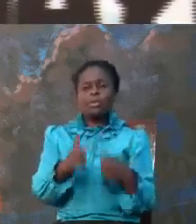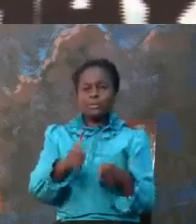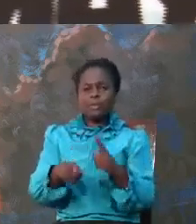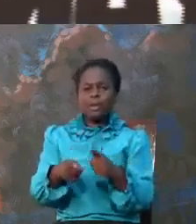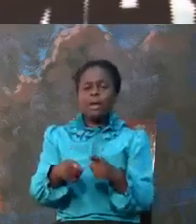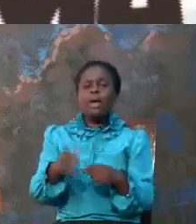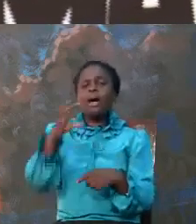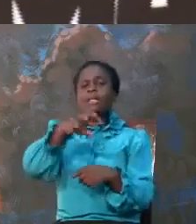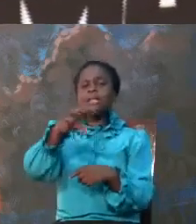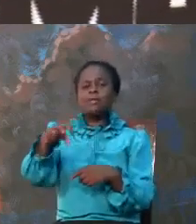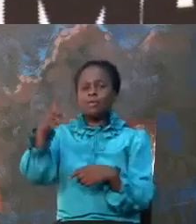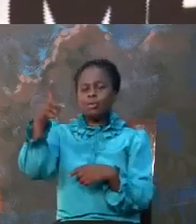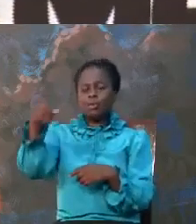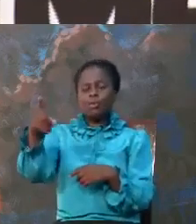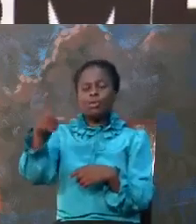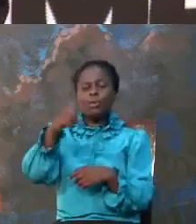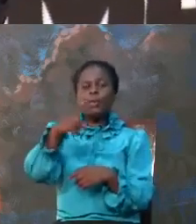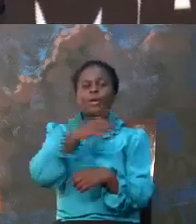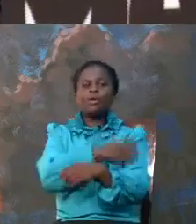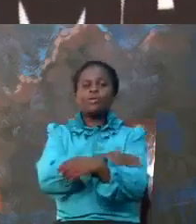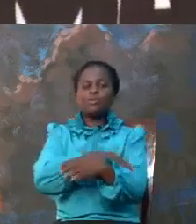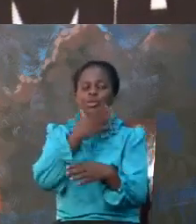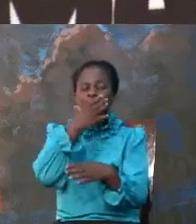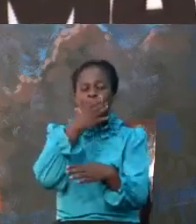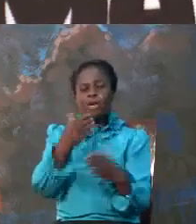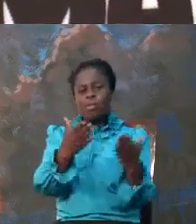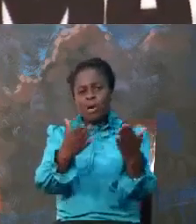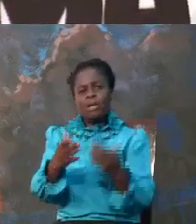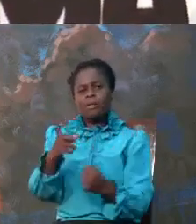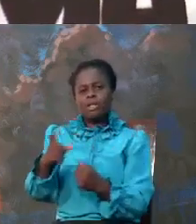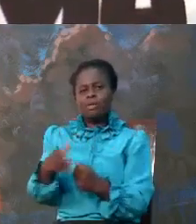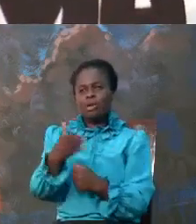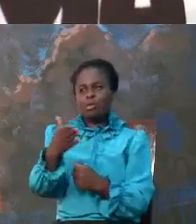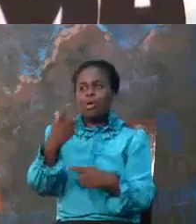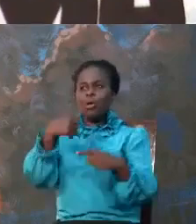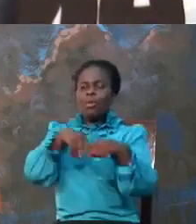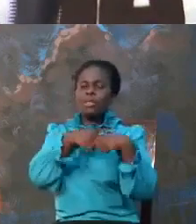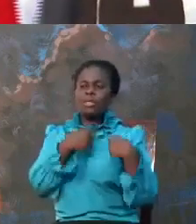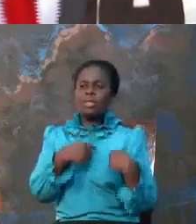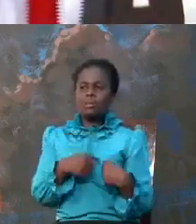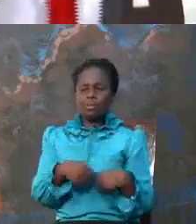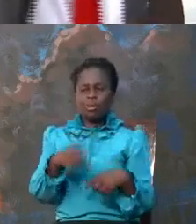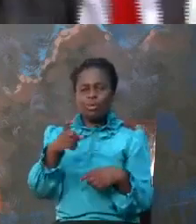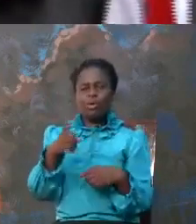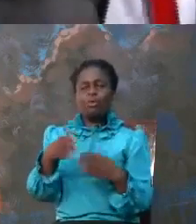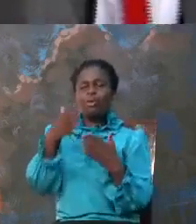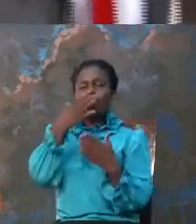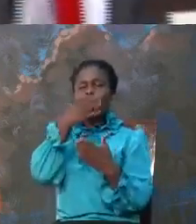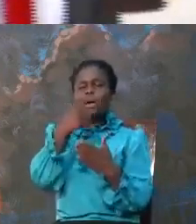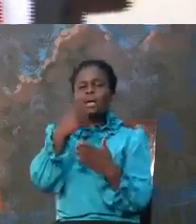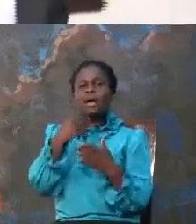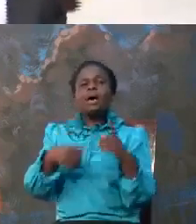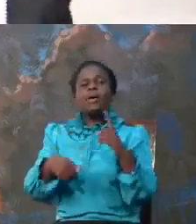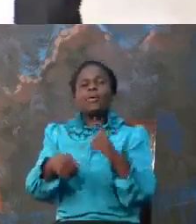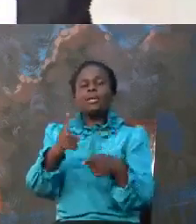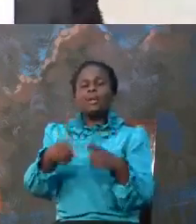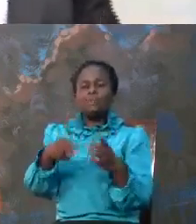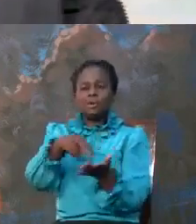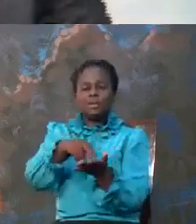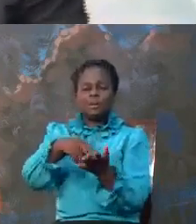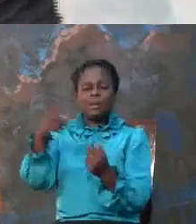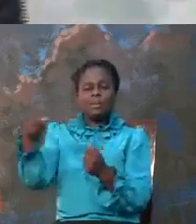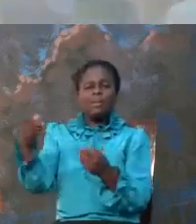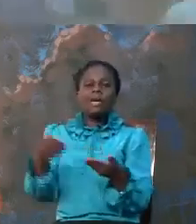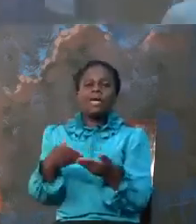ulipo. Kwenye vituo kule, wale watumishi wa Bwana, tembeeni pamoja nao, watieni moyo. Watu wa Bwana wanatembea kuja mbele ya kiti cha